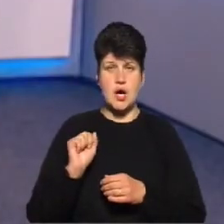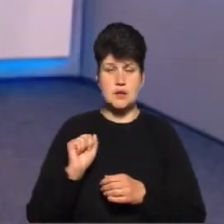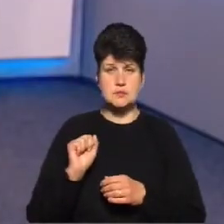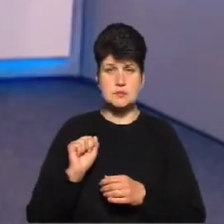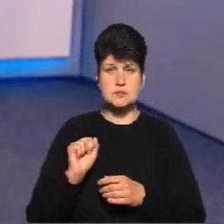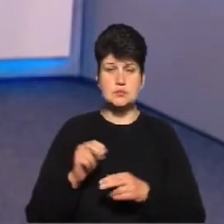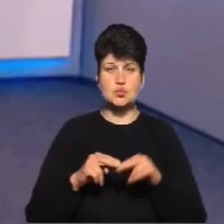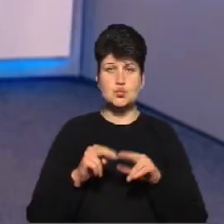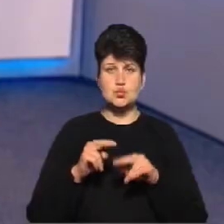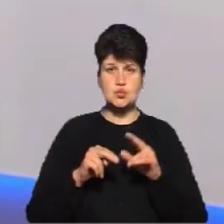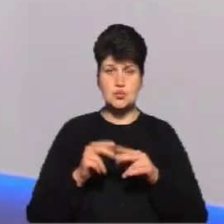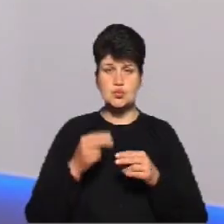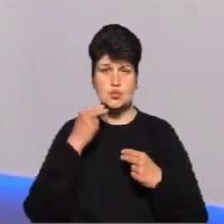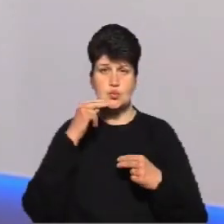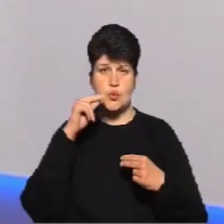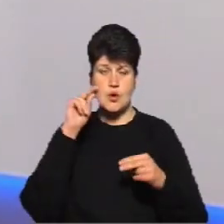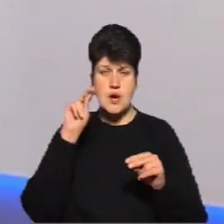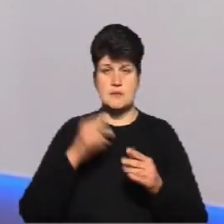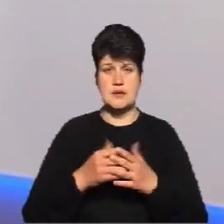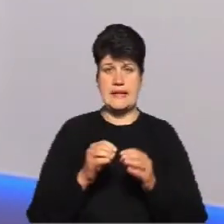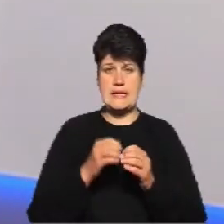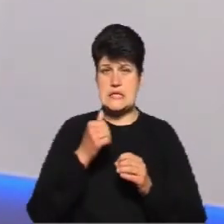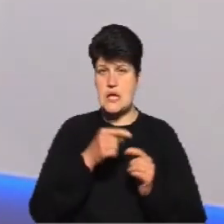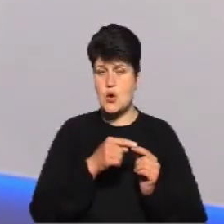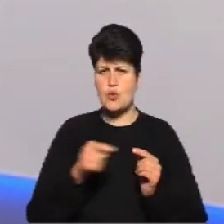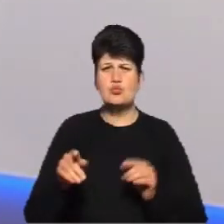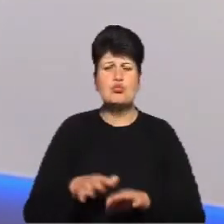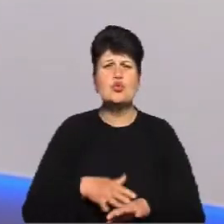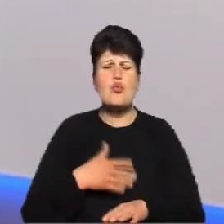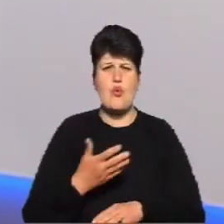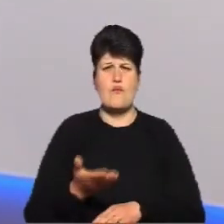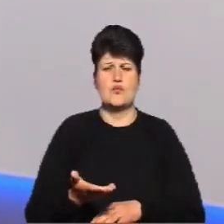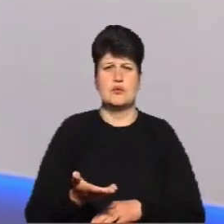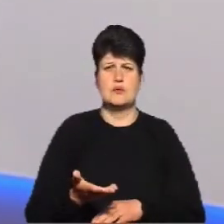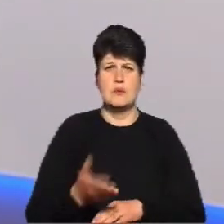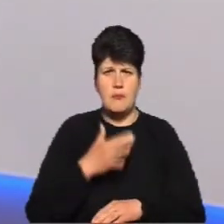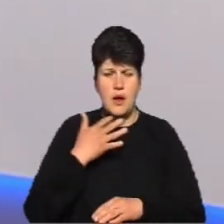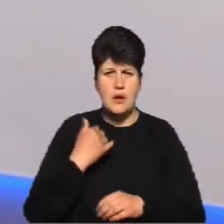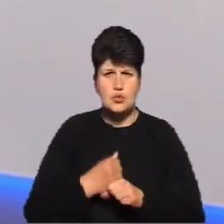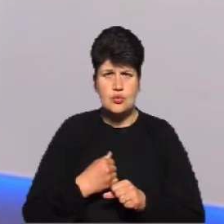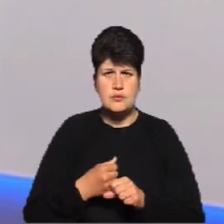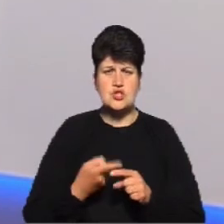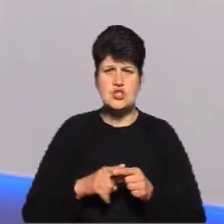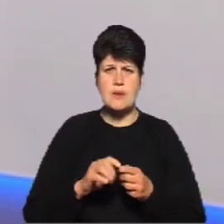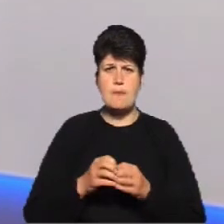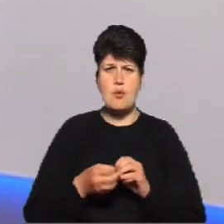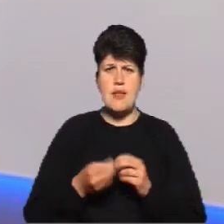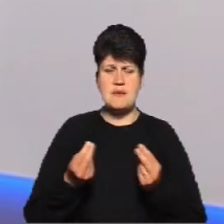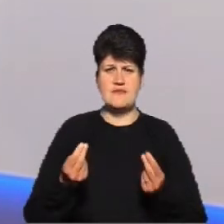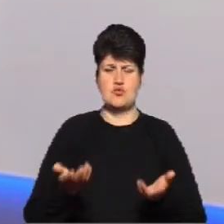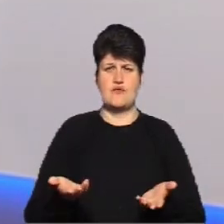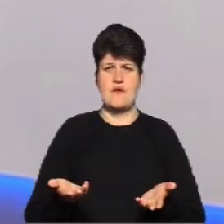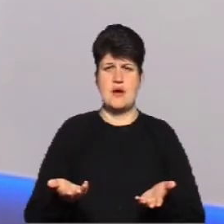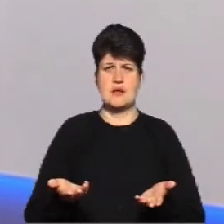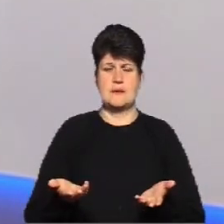відбудовується, так, покращується понад 10 років. Чому так довго? Це довго, бо багато робіт, чи проблема все-таки з фінансуванням? Все-таки знову повертаємося